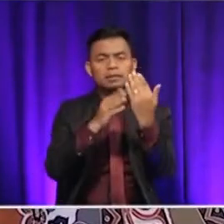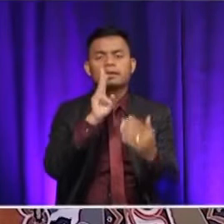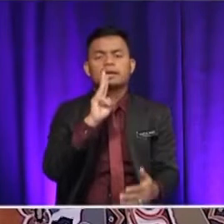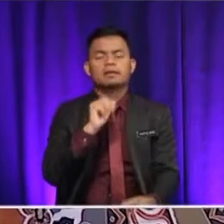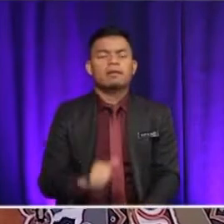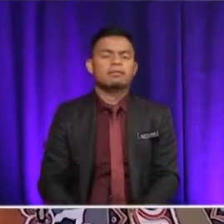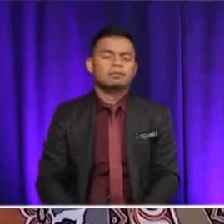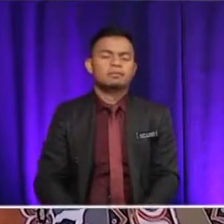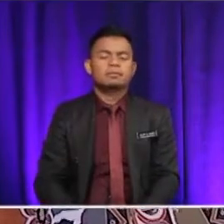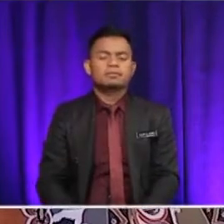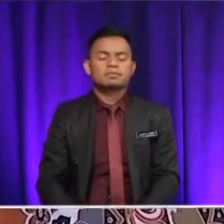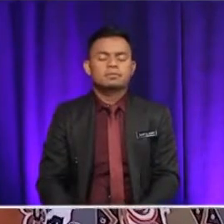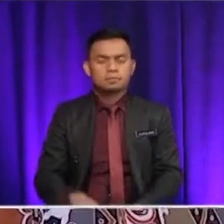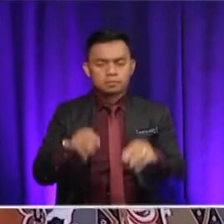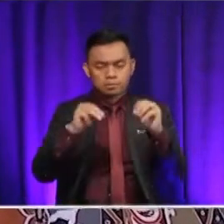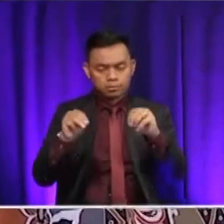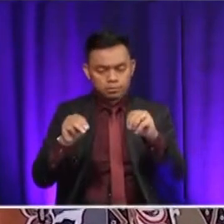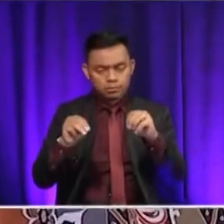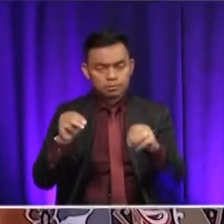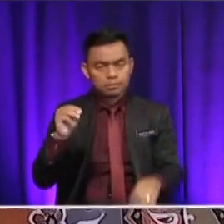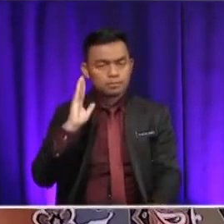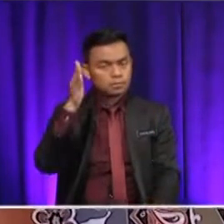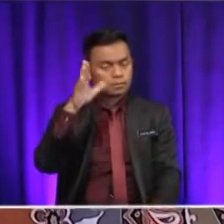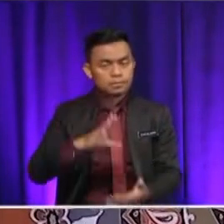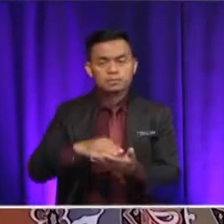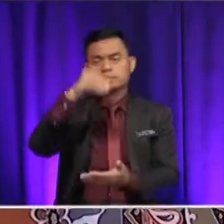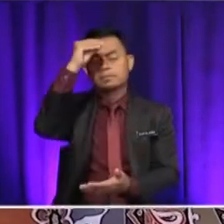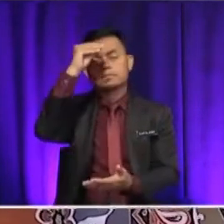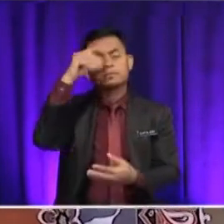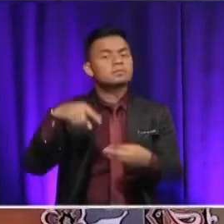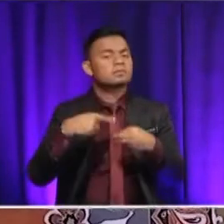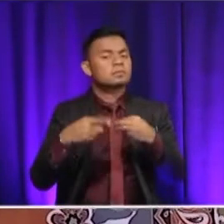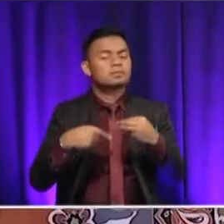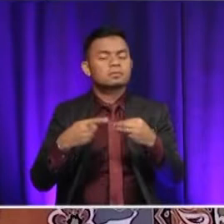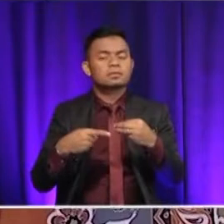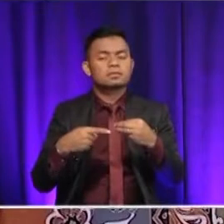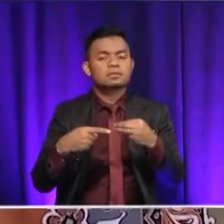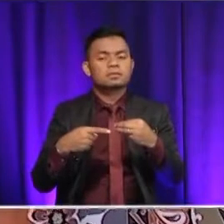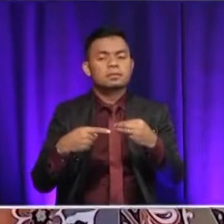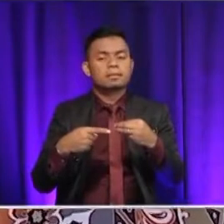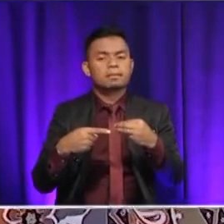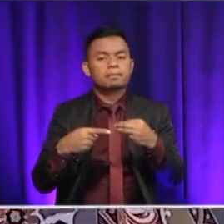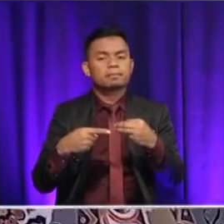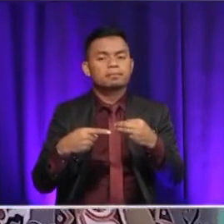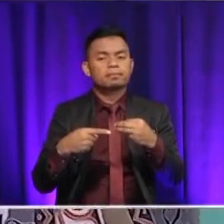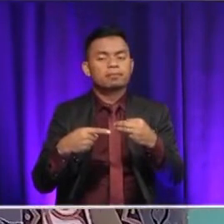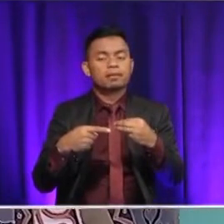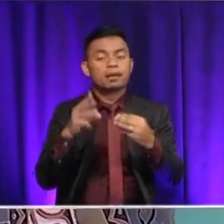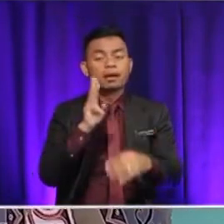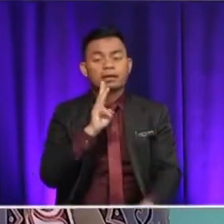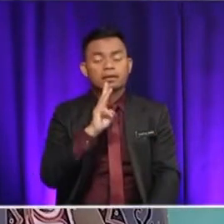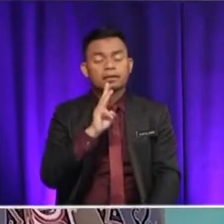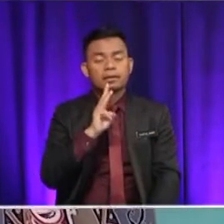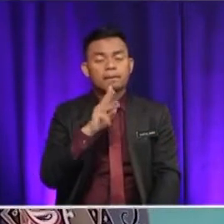murid akan belajar mengenai pertama ialah kaedah bekalan air pengguna domestik. Maksud bekalan